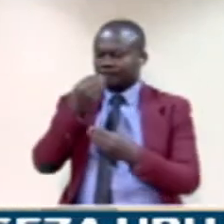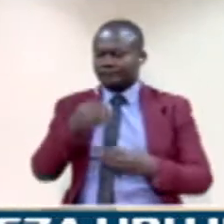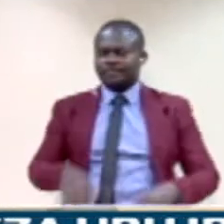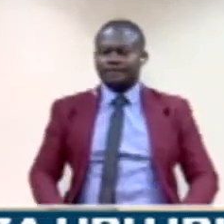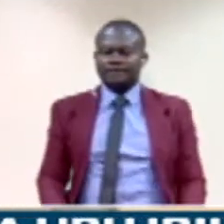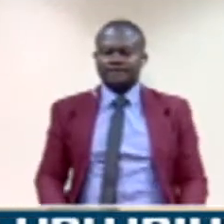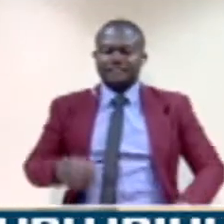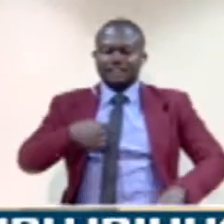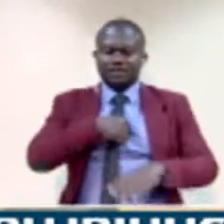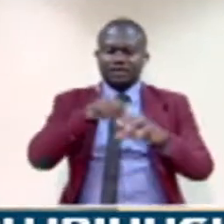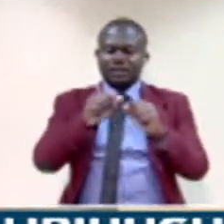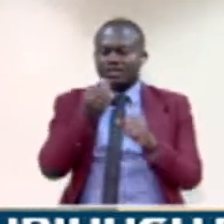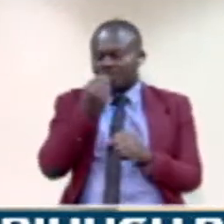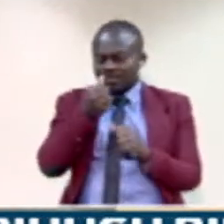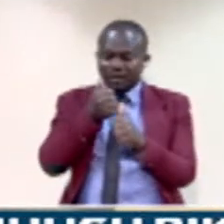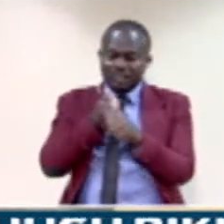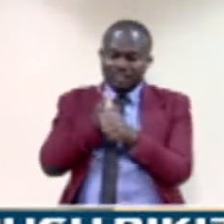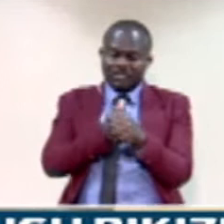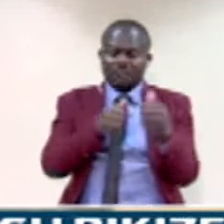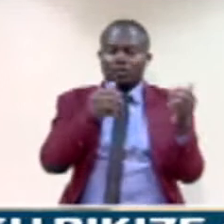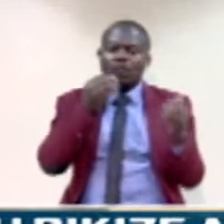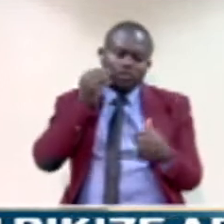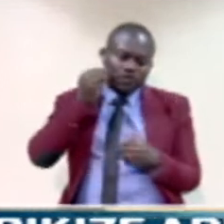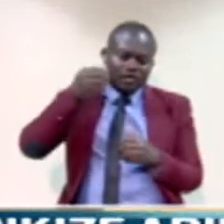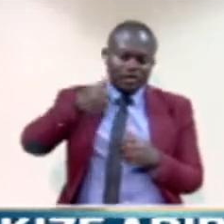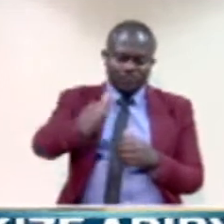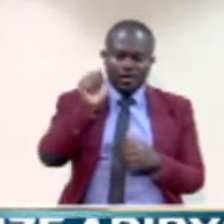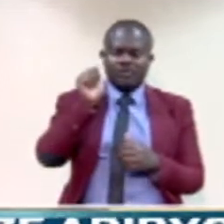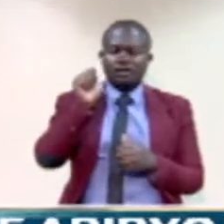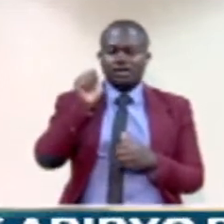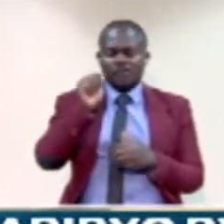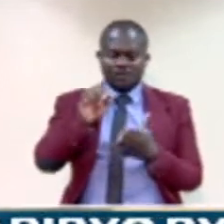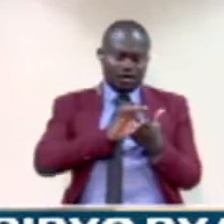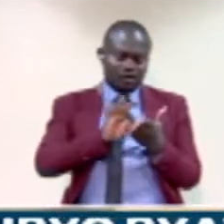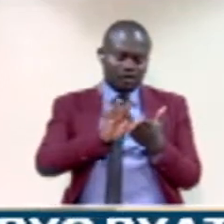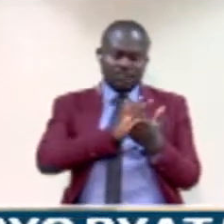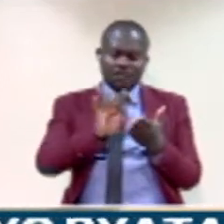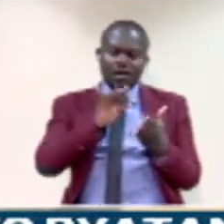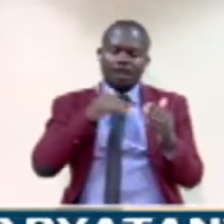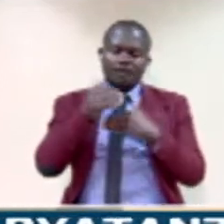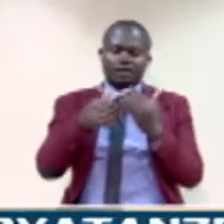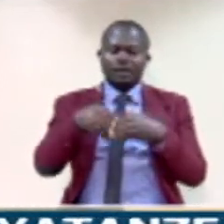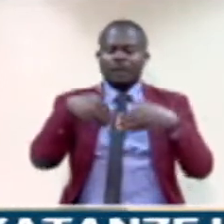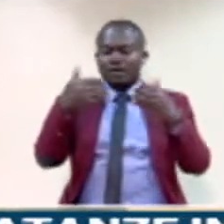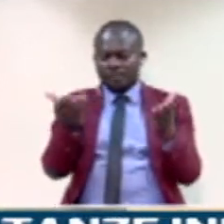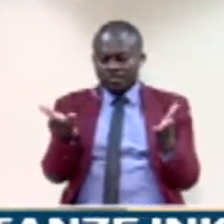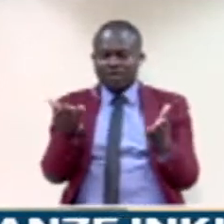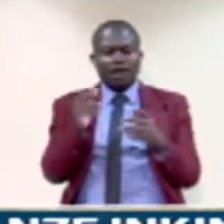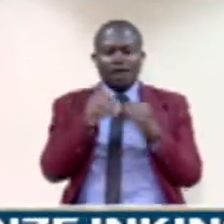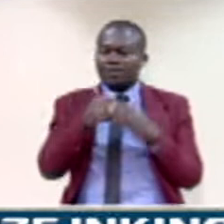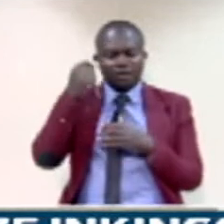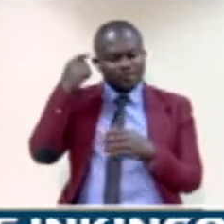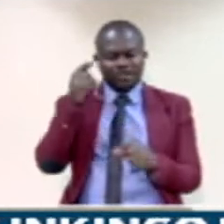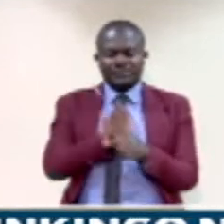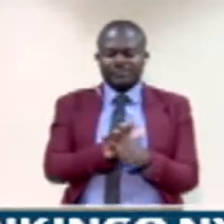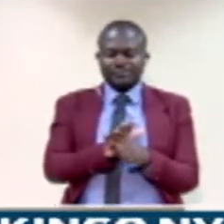Tugenda dufata ibyo kurya buri muntu tumugereza ku muryango we, tukamubwira tukadusimira, bikarangira tukabimuha, ntabwo baturajyana barumva cyane. Kuri